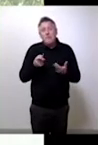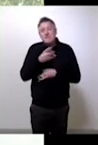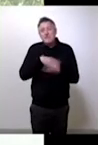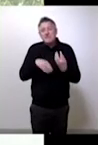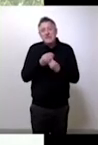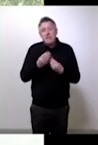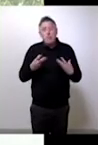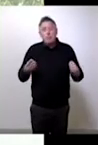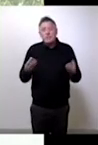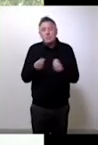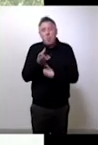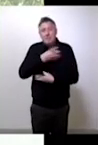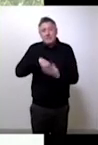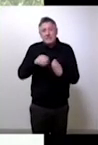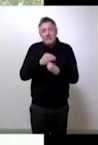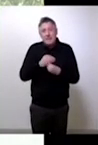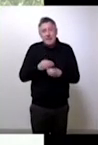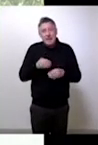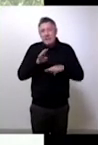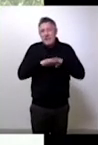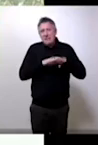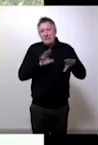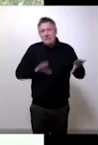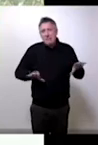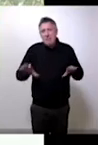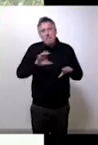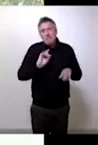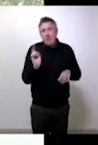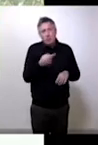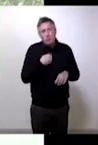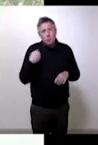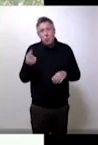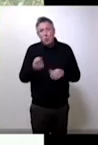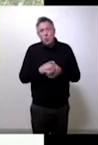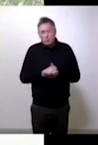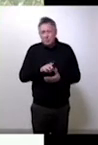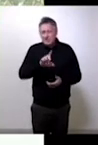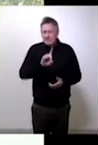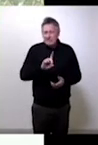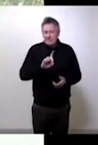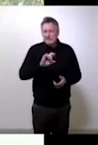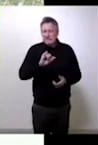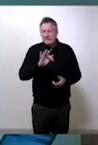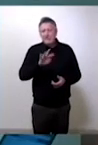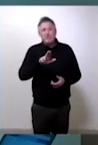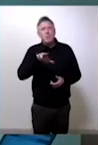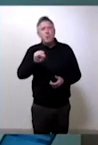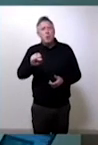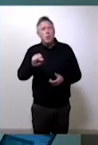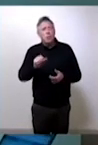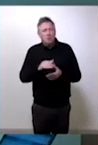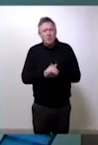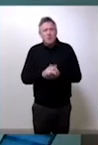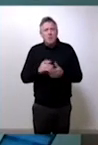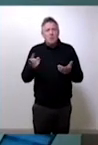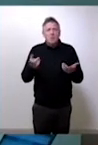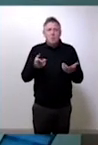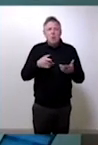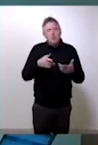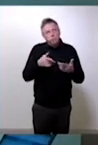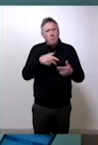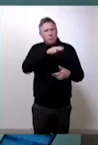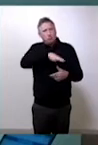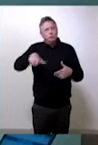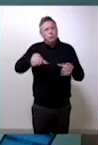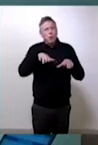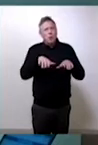quartiers, avec une production dans le diffus, une production de logement social en particulier dans le diffus,